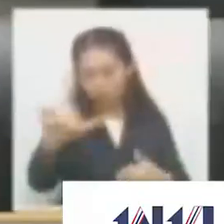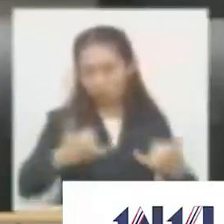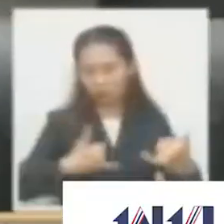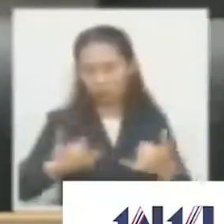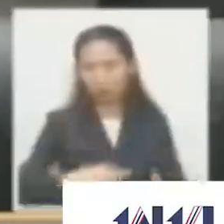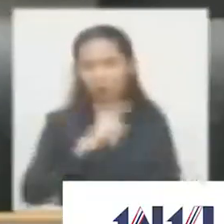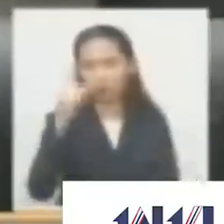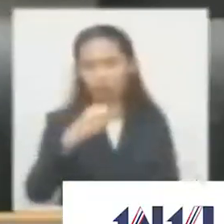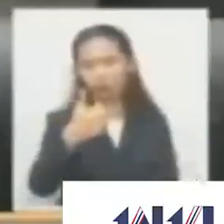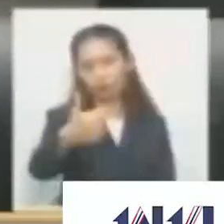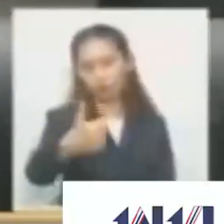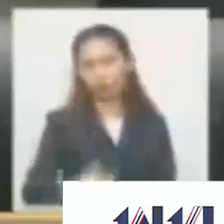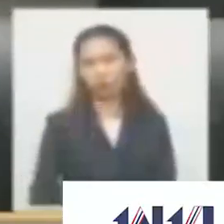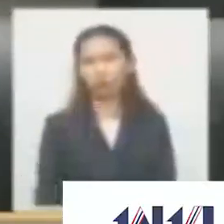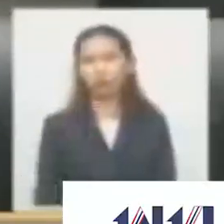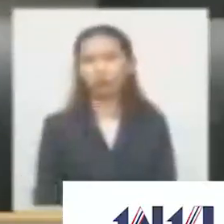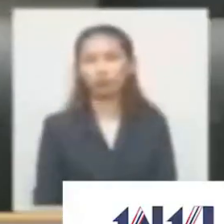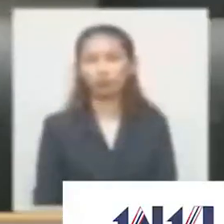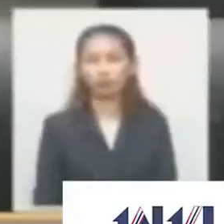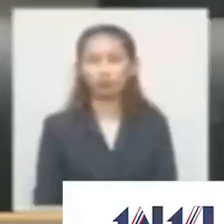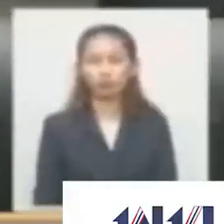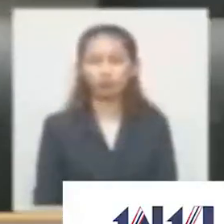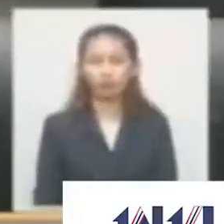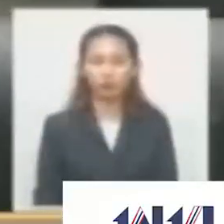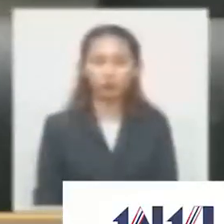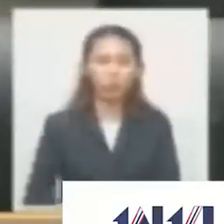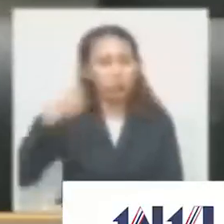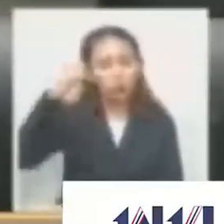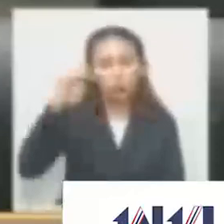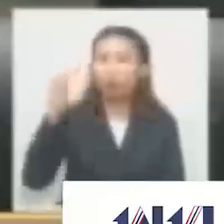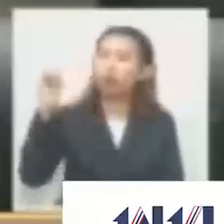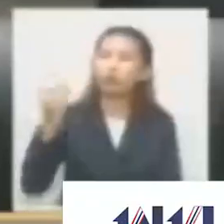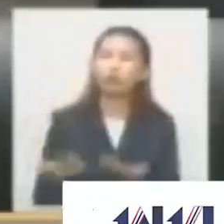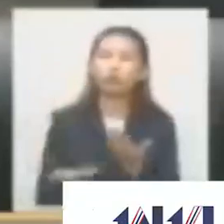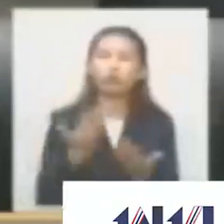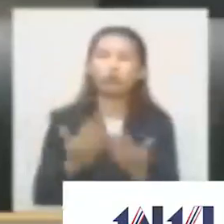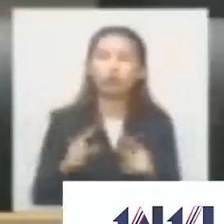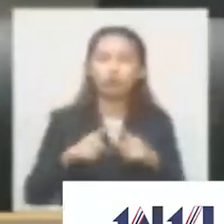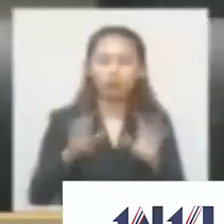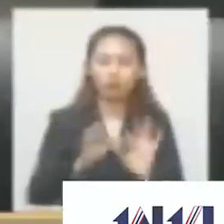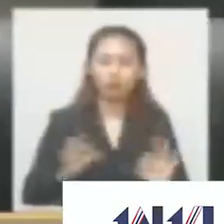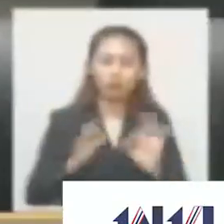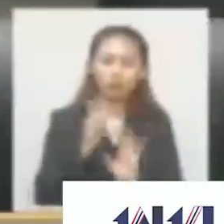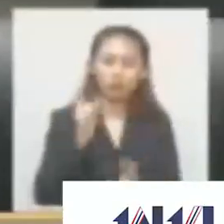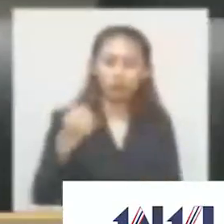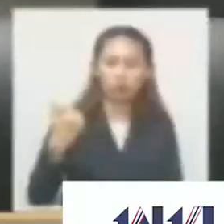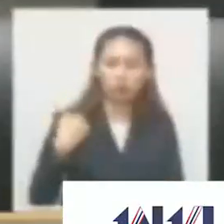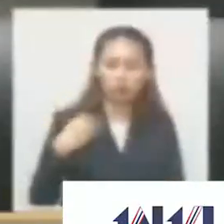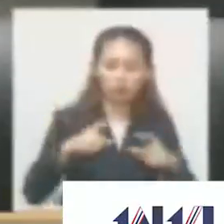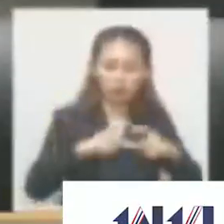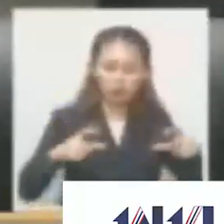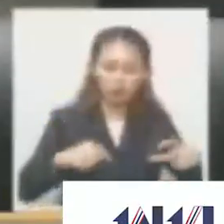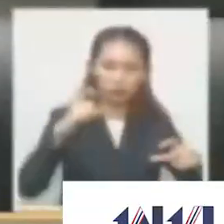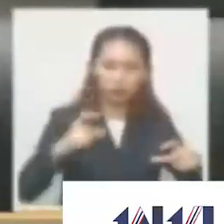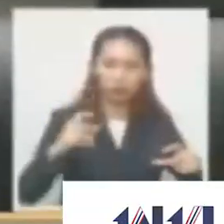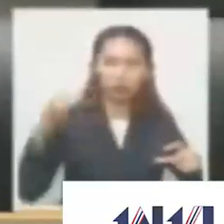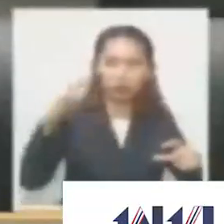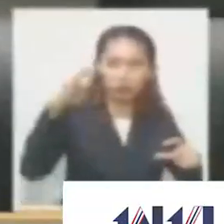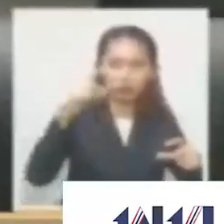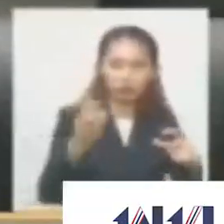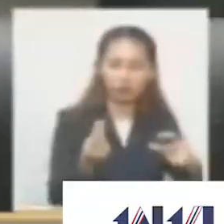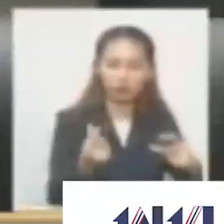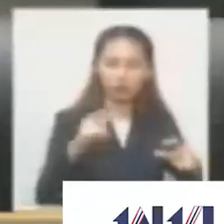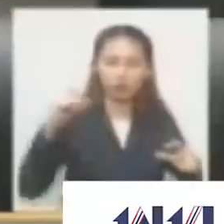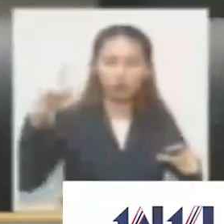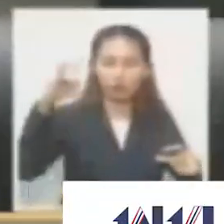ยวก็คงเป็นอำนาจของท่านกับกี่วันก็ได้ครับแต่ให้เขาใช้บอร์ดดิ้งพาสเข้ามาเที่ยวในประเทศไทยของเราสองครับกระทรวงทรั